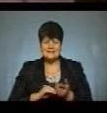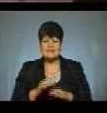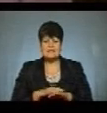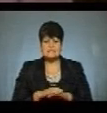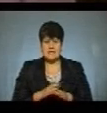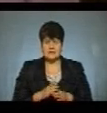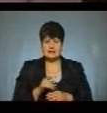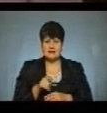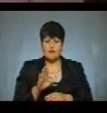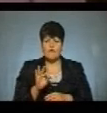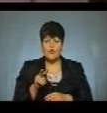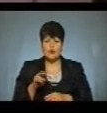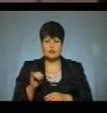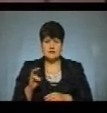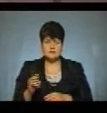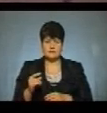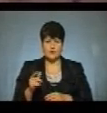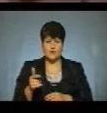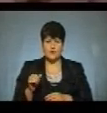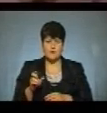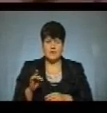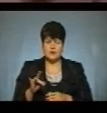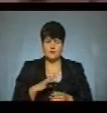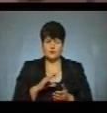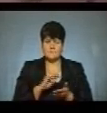Так, в Волинській губернії проводились переписи в